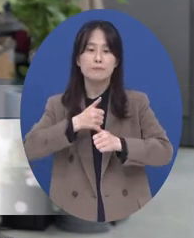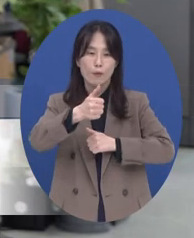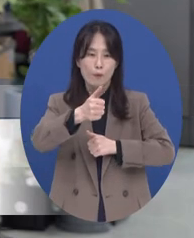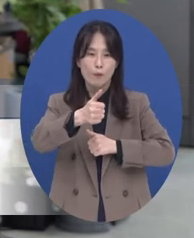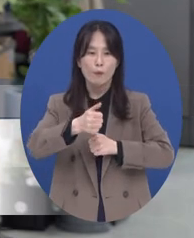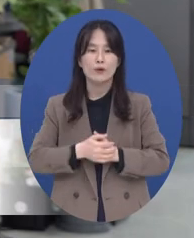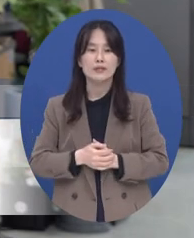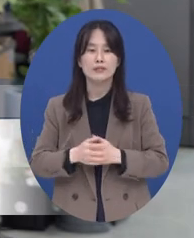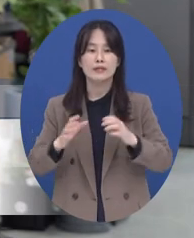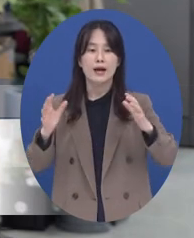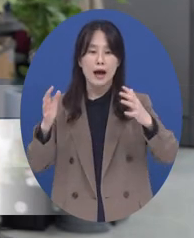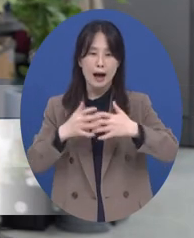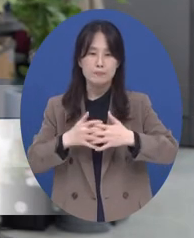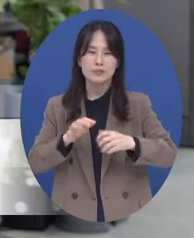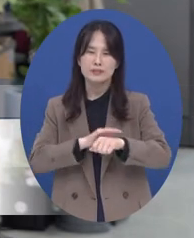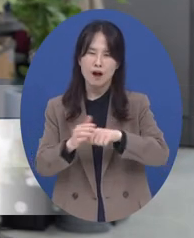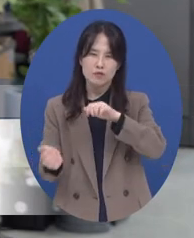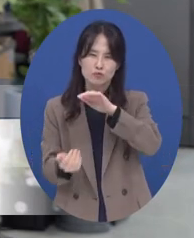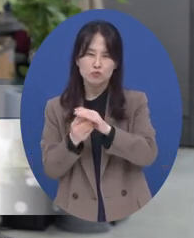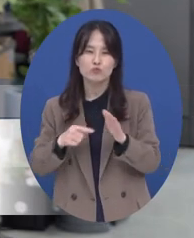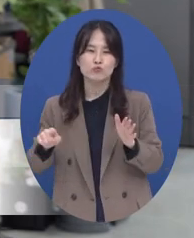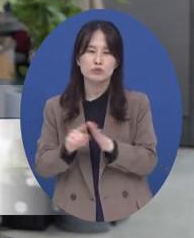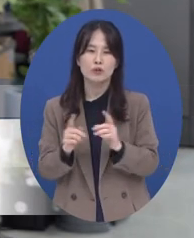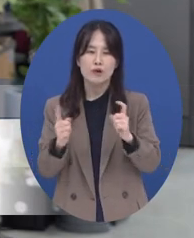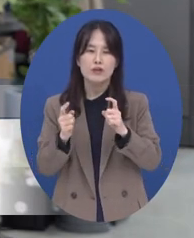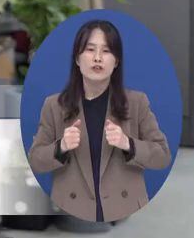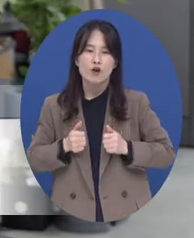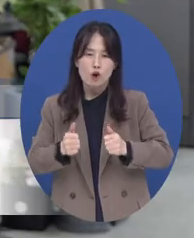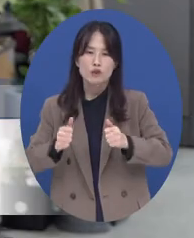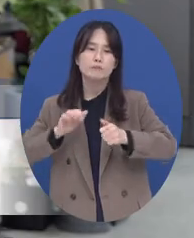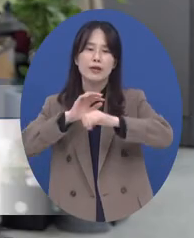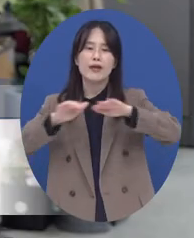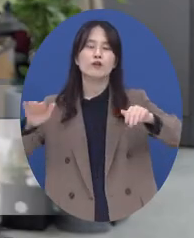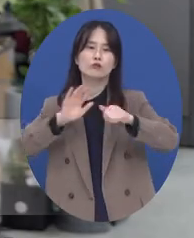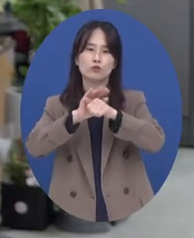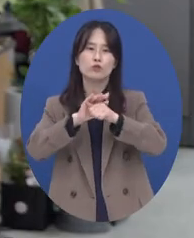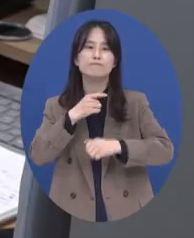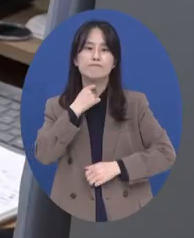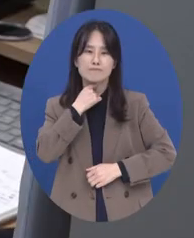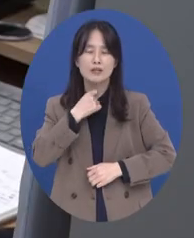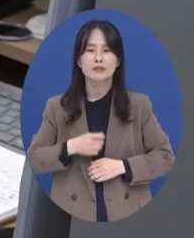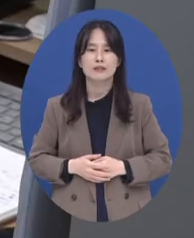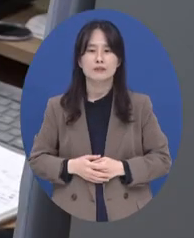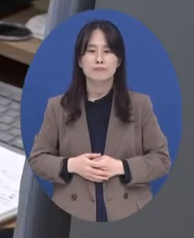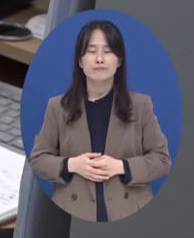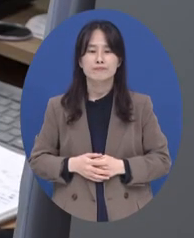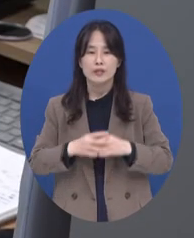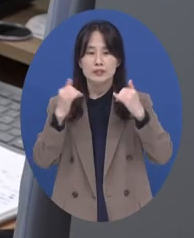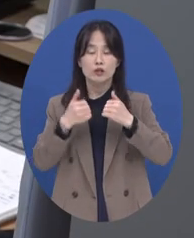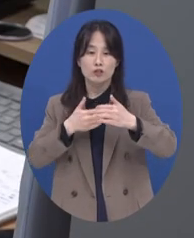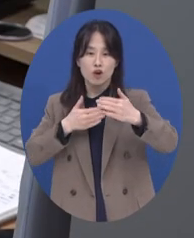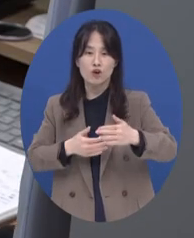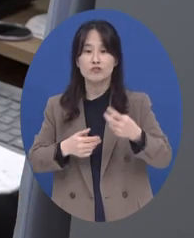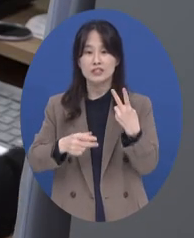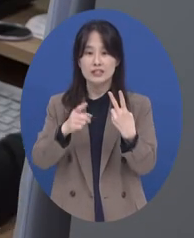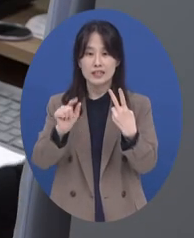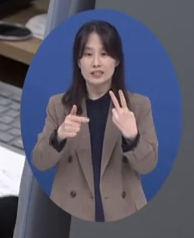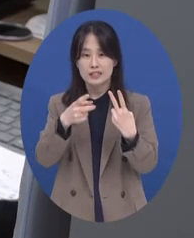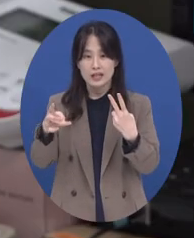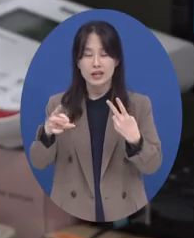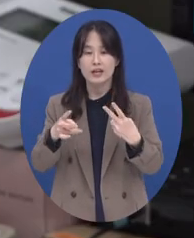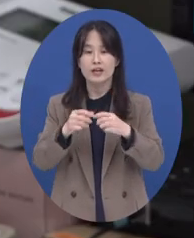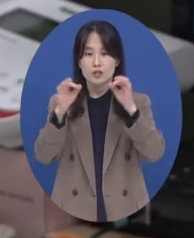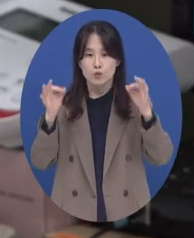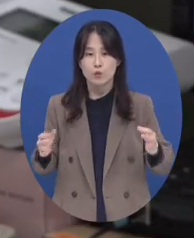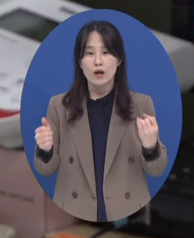그런 도 민간의 합의 를 잘 실천할 수 있도록 분쟁을 열심히 조정하도록 하겠습니다 사회적 거리두기 당제 동안 예식장과